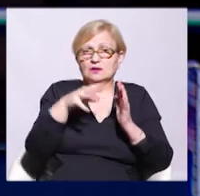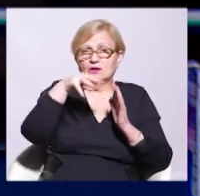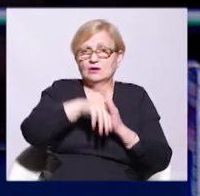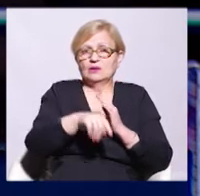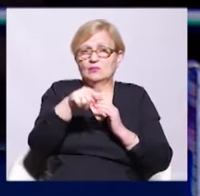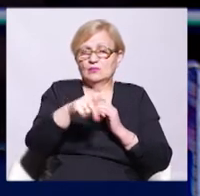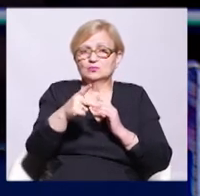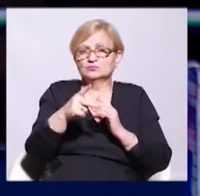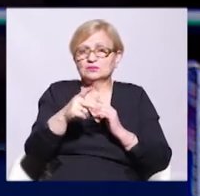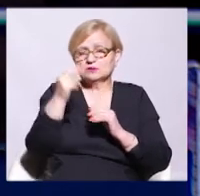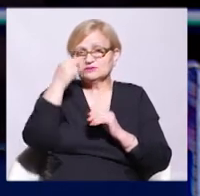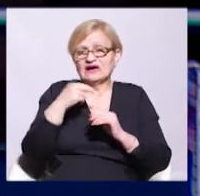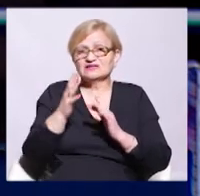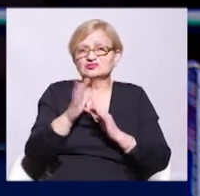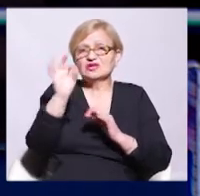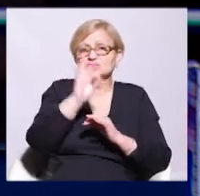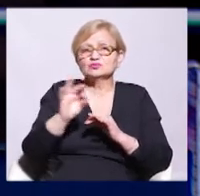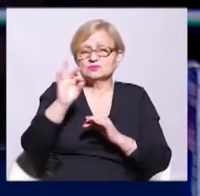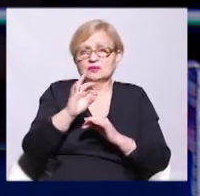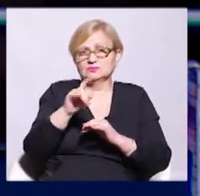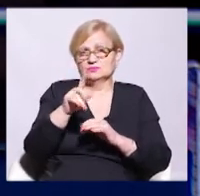არ ყოფნა უნდა გადაწყვიტოს.